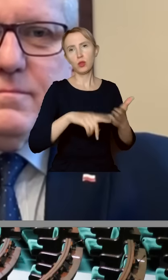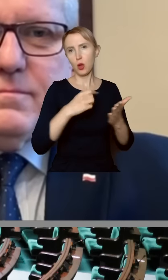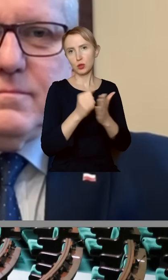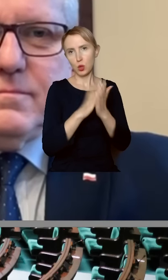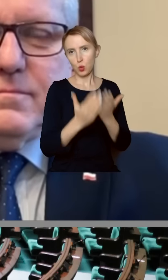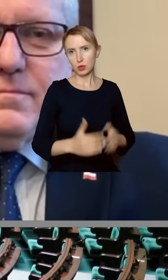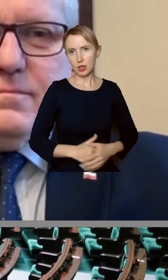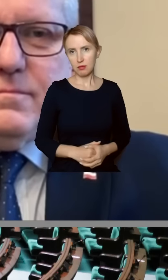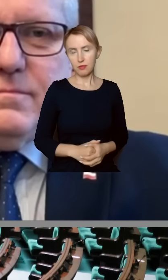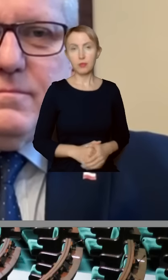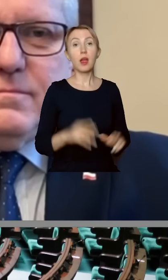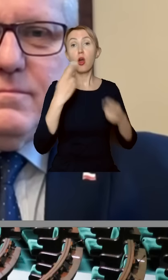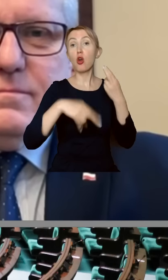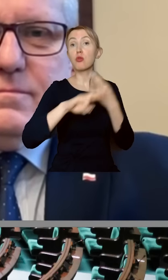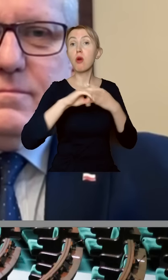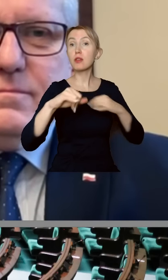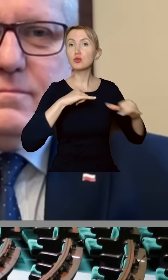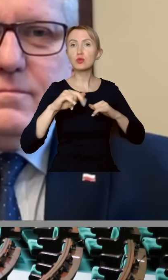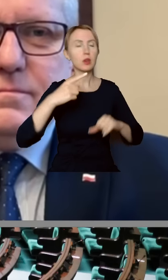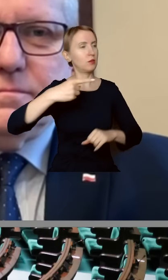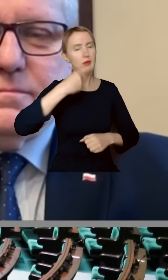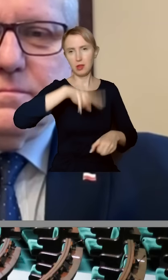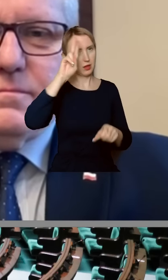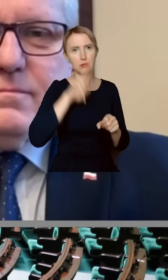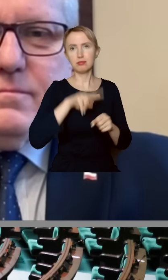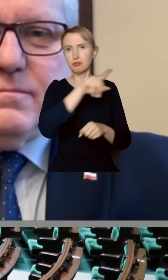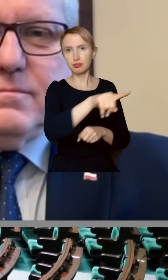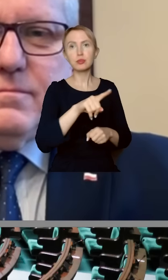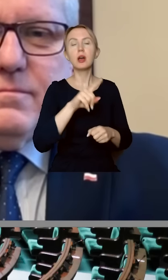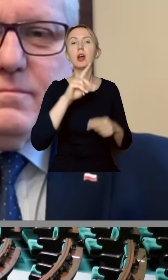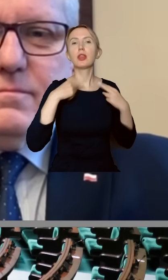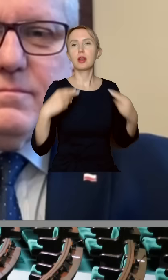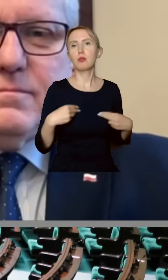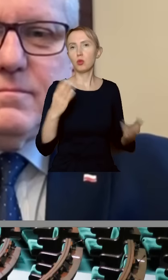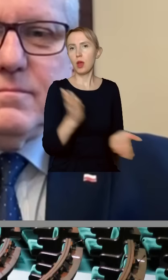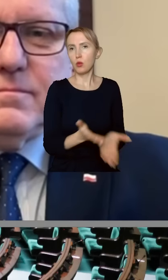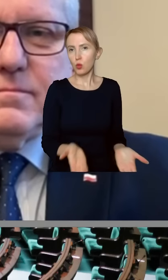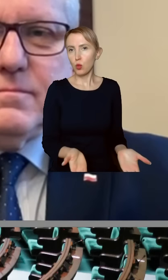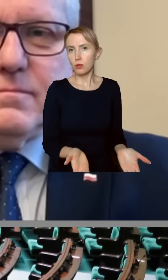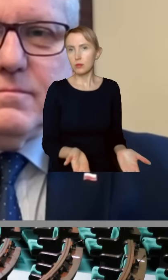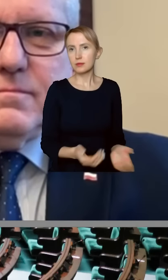niekonstytucyjne, ale odpowiedź rządu jest taka: my nie uznajemy Trybunału i kropka.